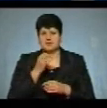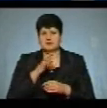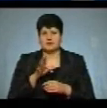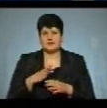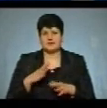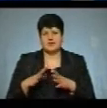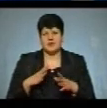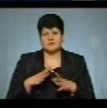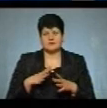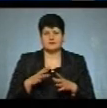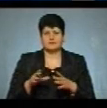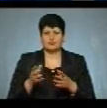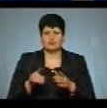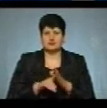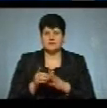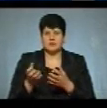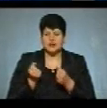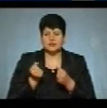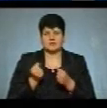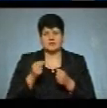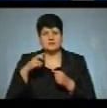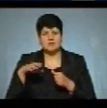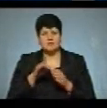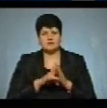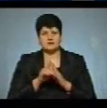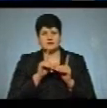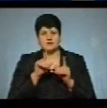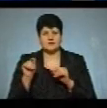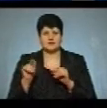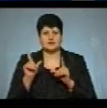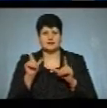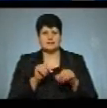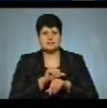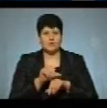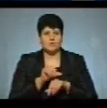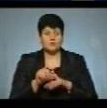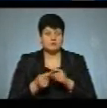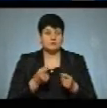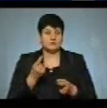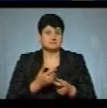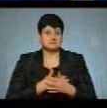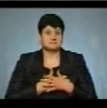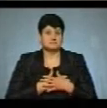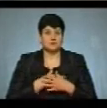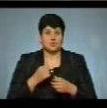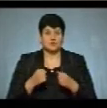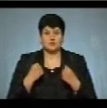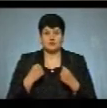тренер заходив, почали брати на змагання, я почав дивитися на країну, почав потім виїжджати за кордон, і якось так появилась любов до велоспорту.